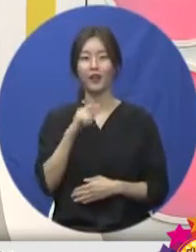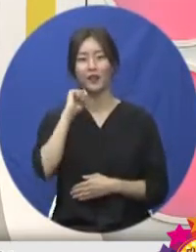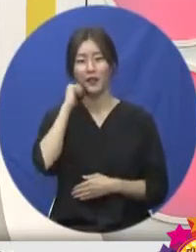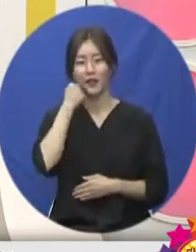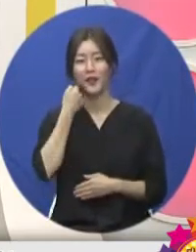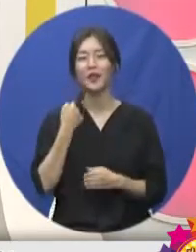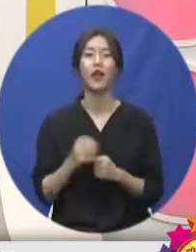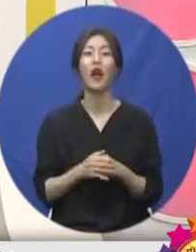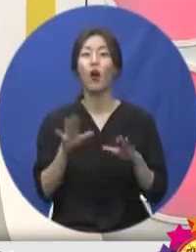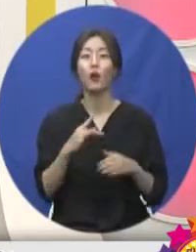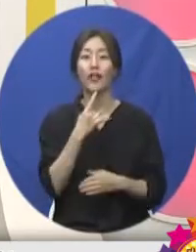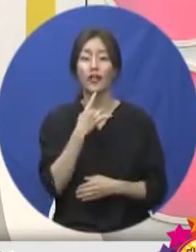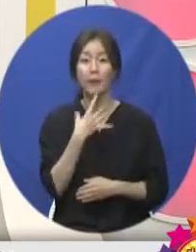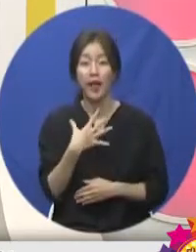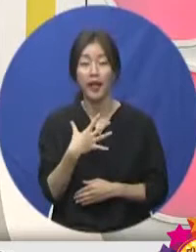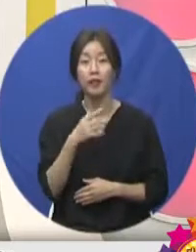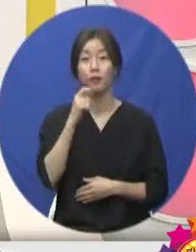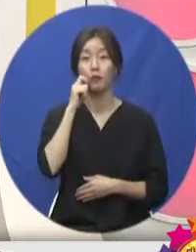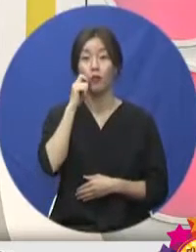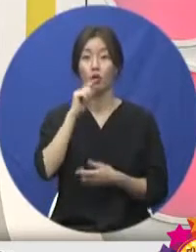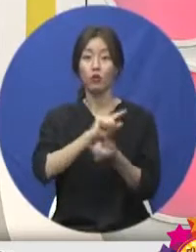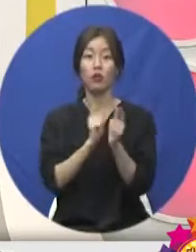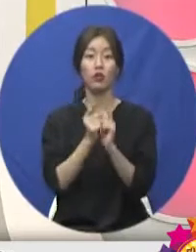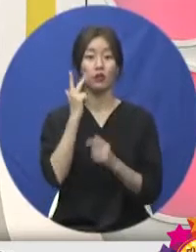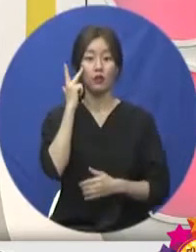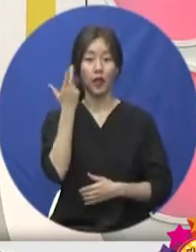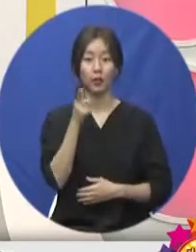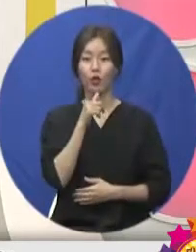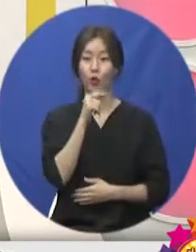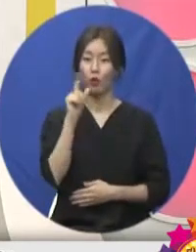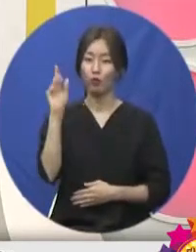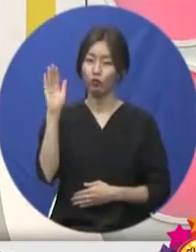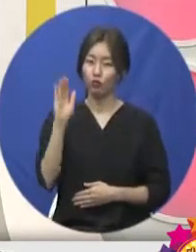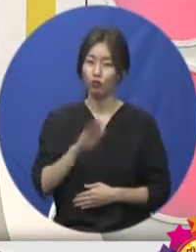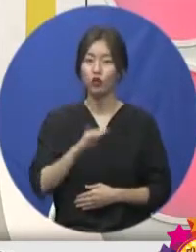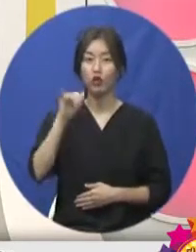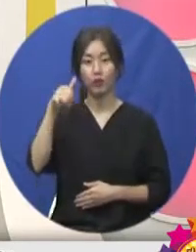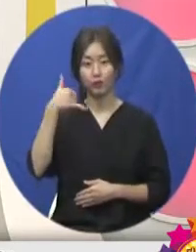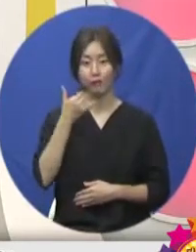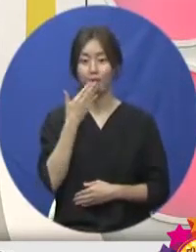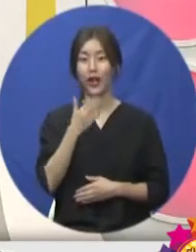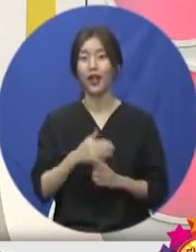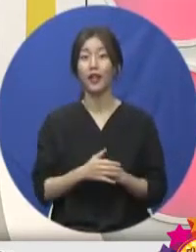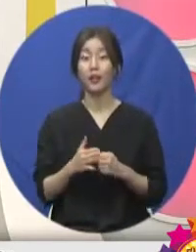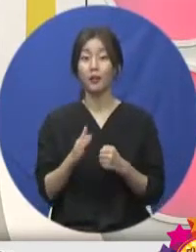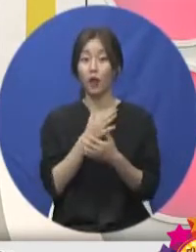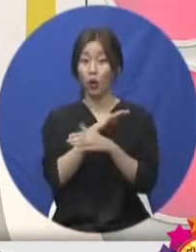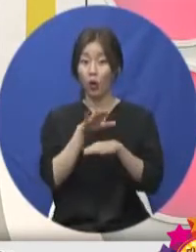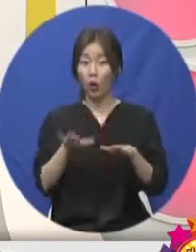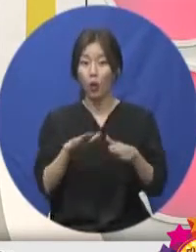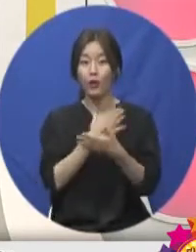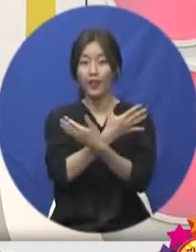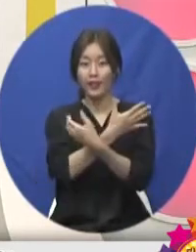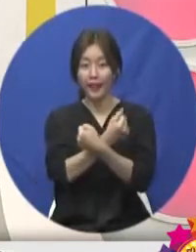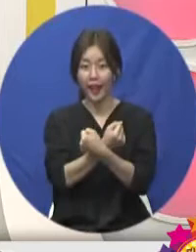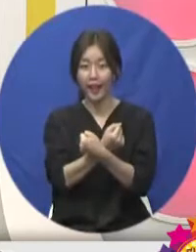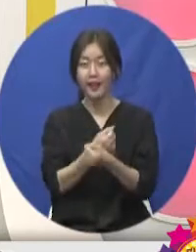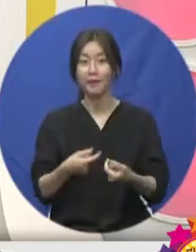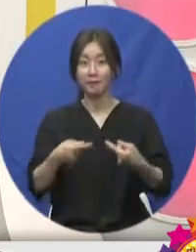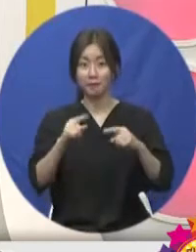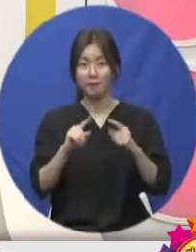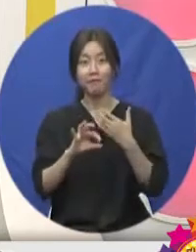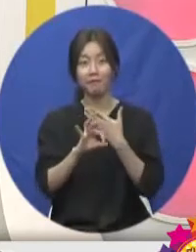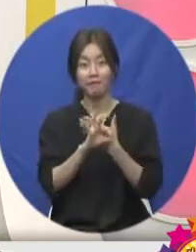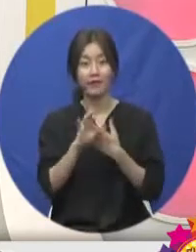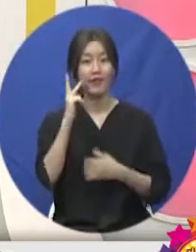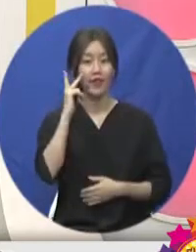되죠. 네, 네. 오늘만 안 됩니다. 안 되고 월요일 날부터 또 가능하니까요. 네. 오늘 이렇게 예약 참여를 해놓으시면은 네. 또 월요일 날 참여하실 수가